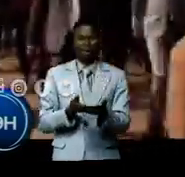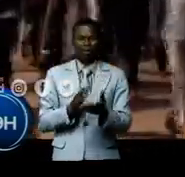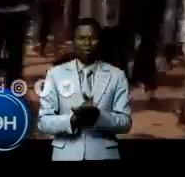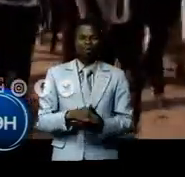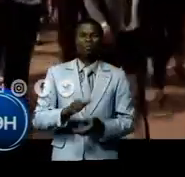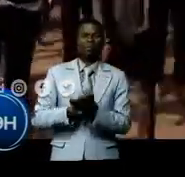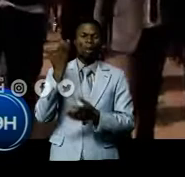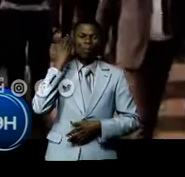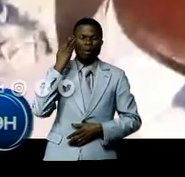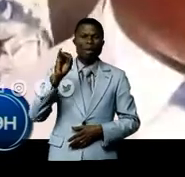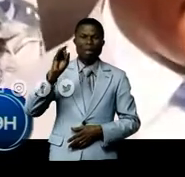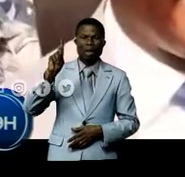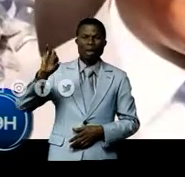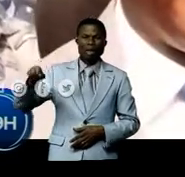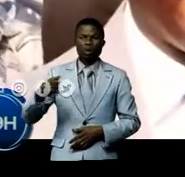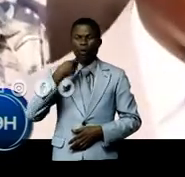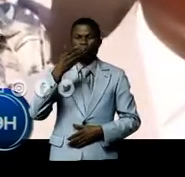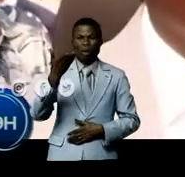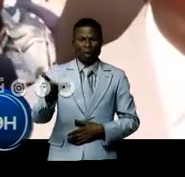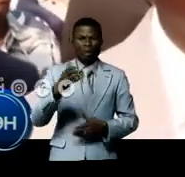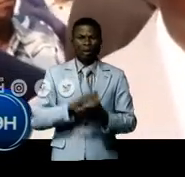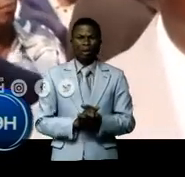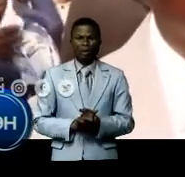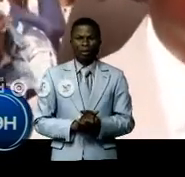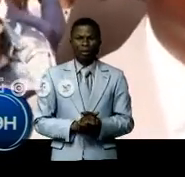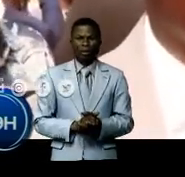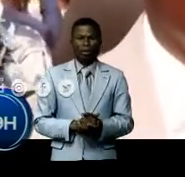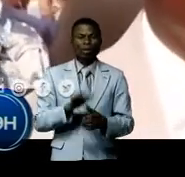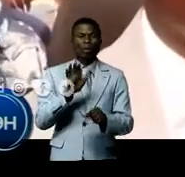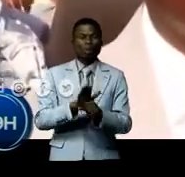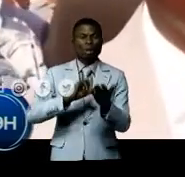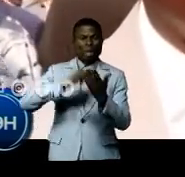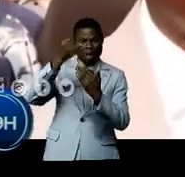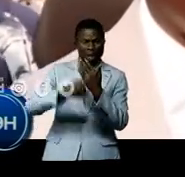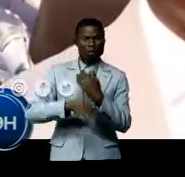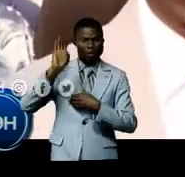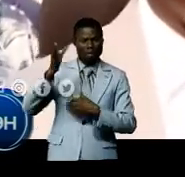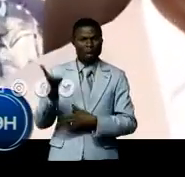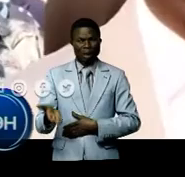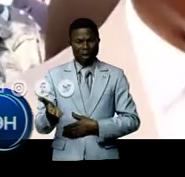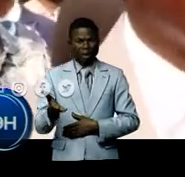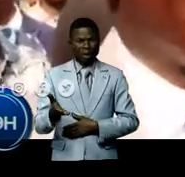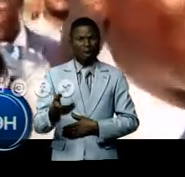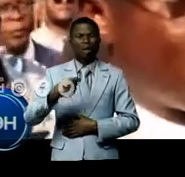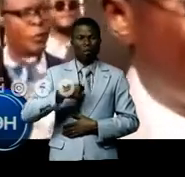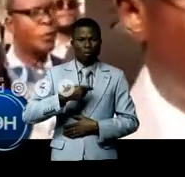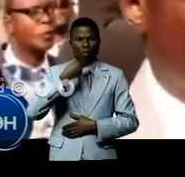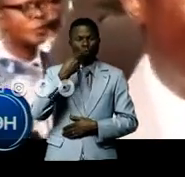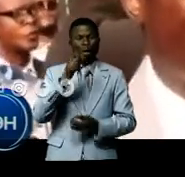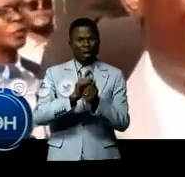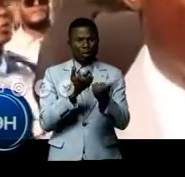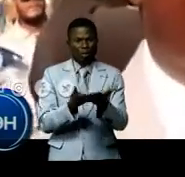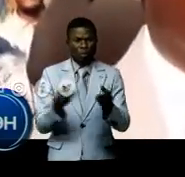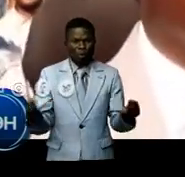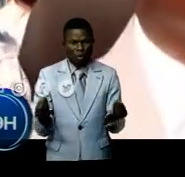John Kabeyashikai nous en parle. L'Athénée de Kamaï, il y a déjà un projet de la Banque mondiale. Je devais m'inquiéter de la situation